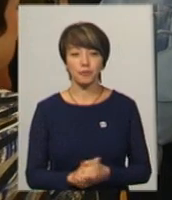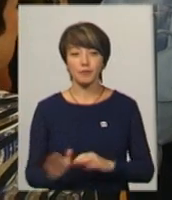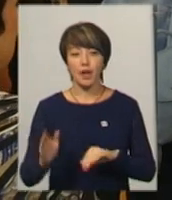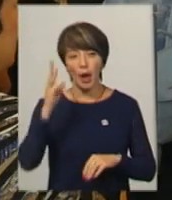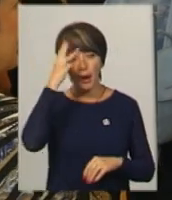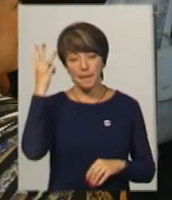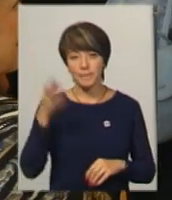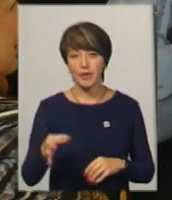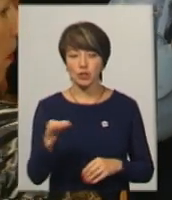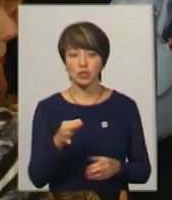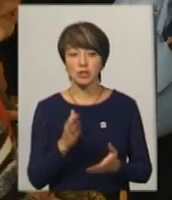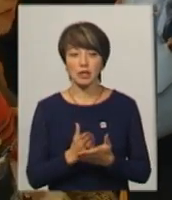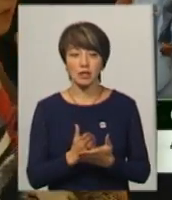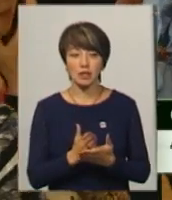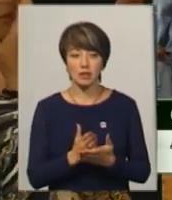є